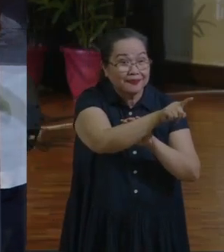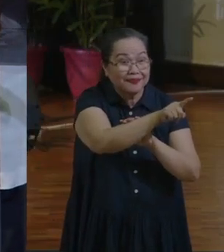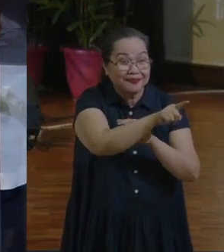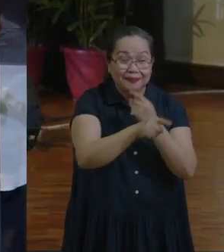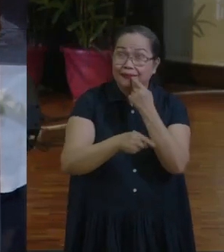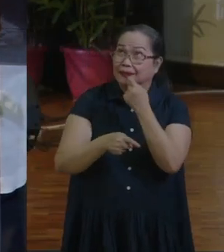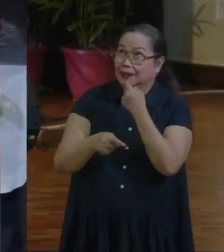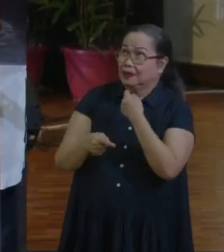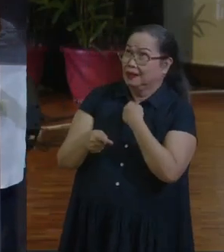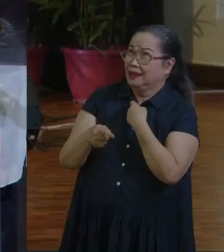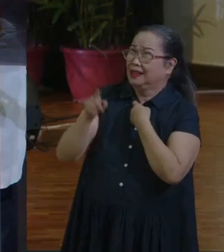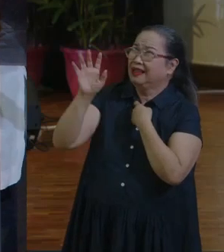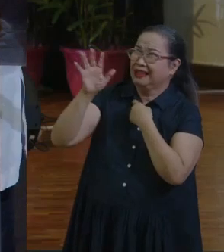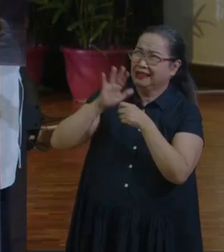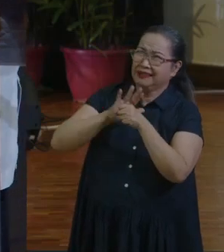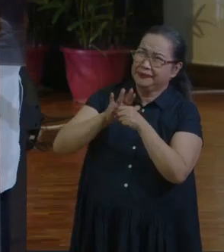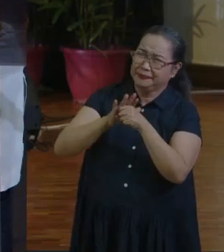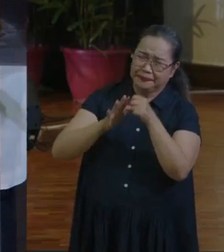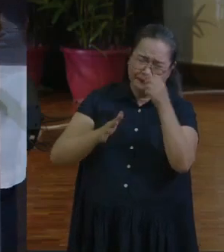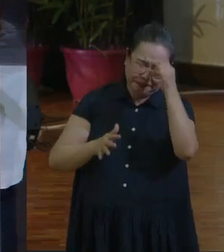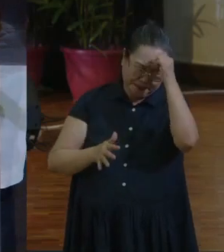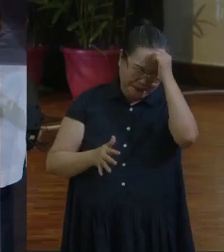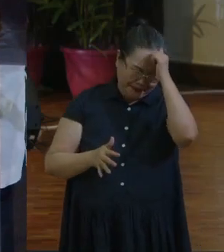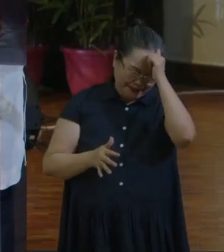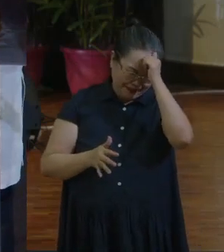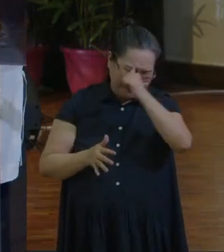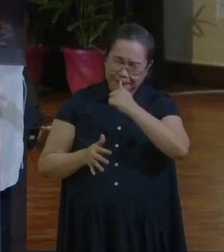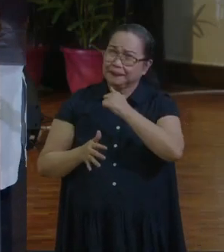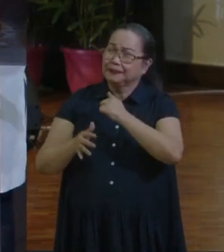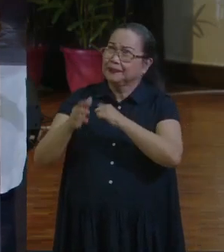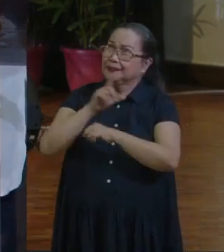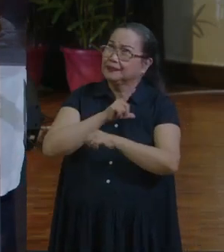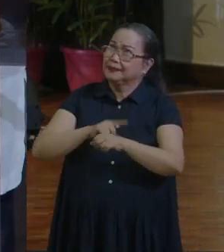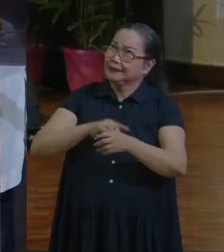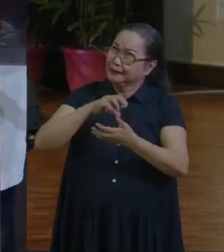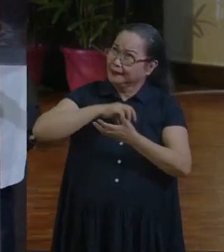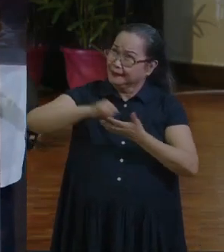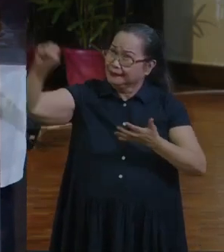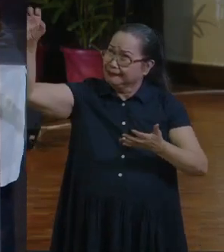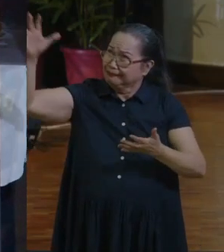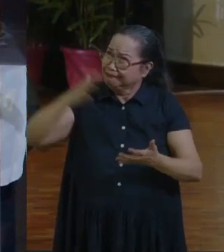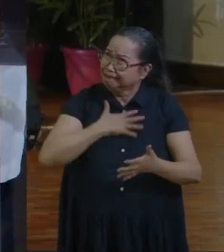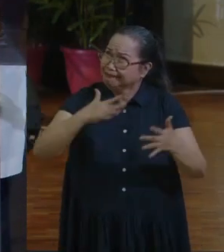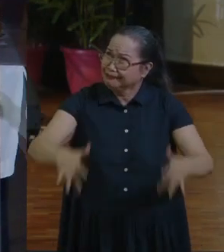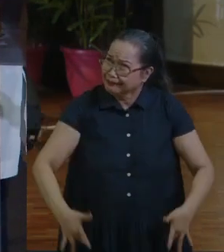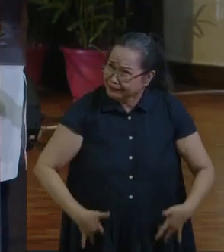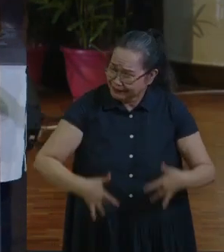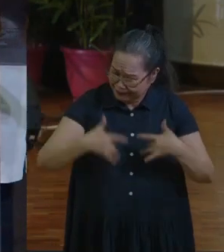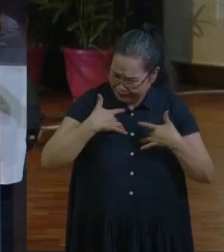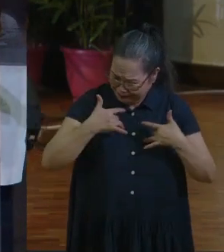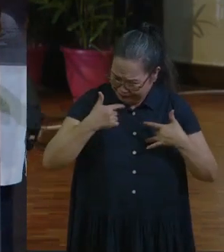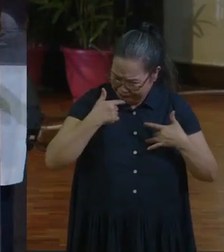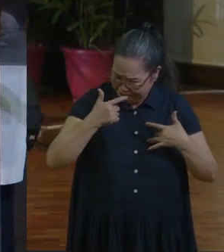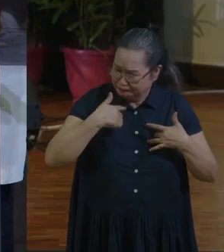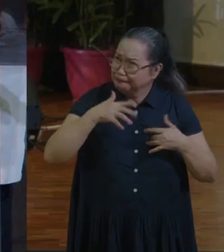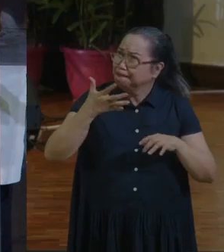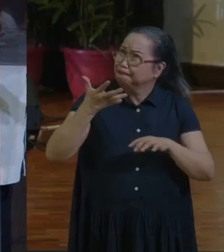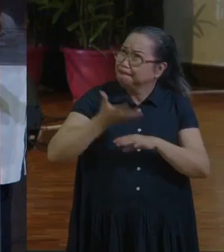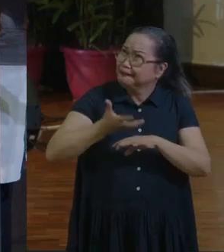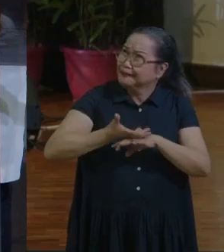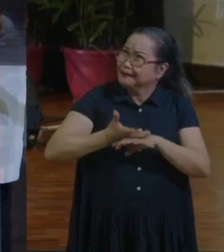saying, "It is enough now, O Lord. Take away my life, for I am no better than